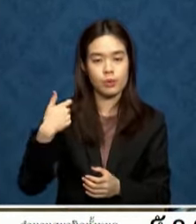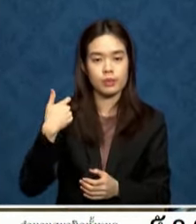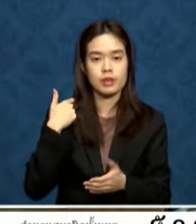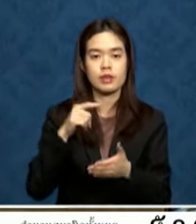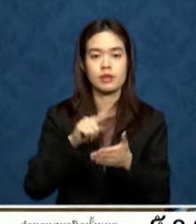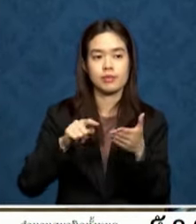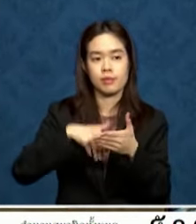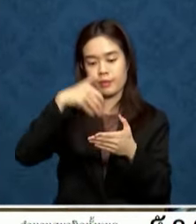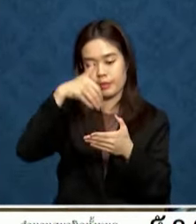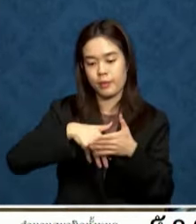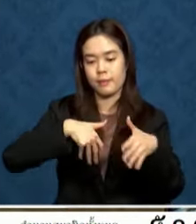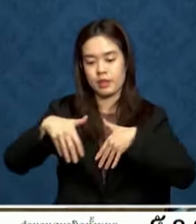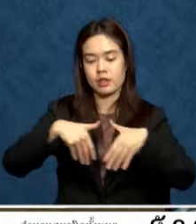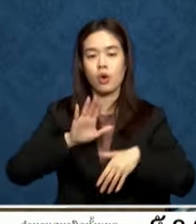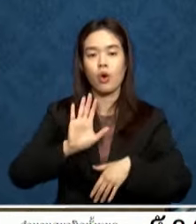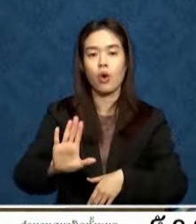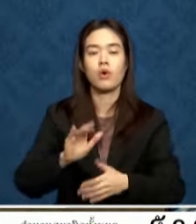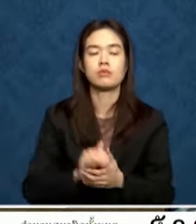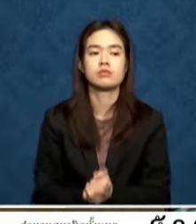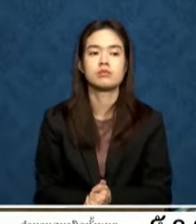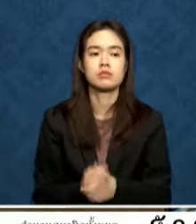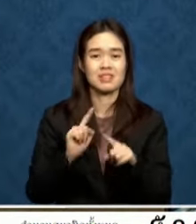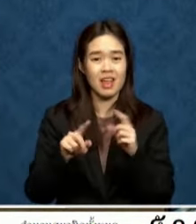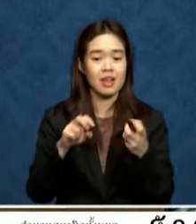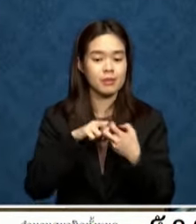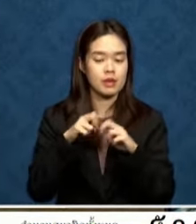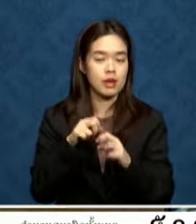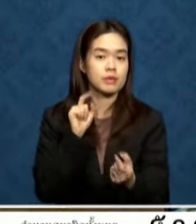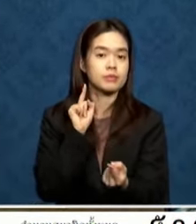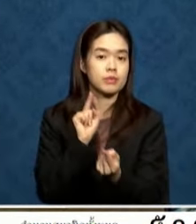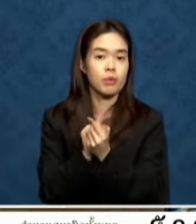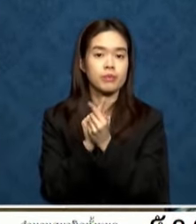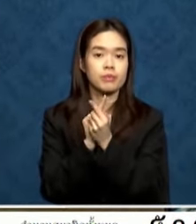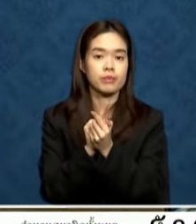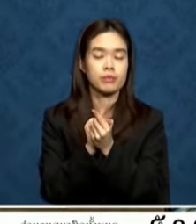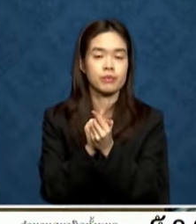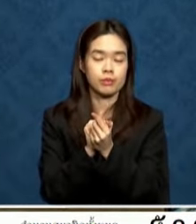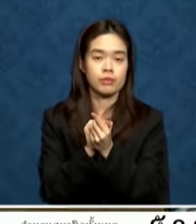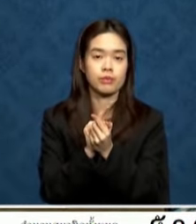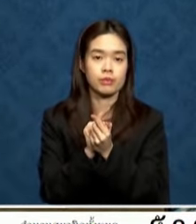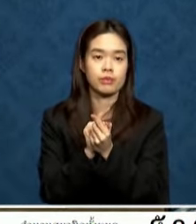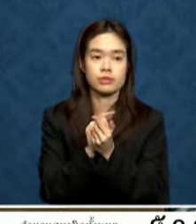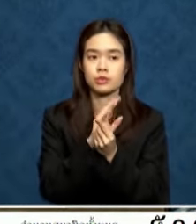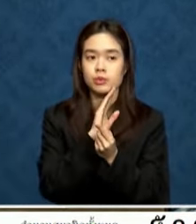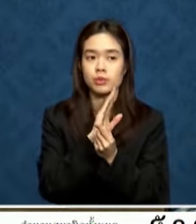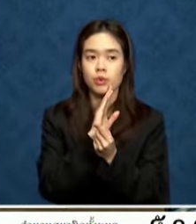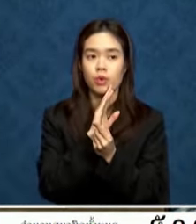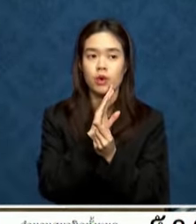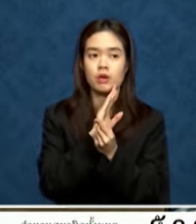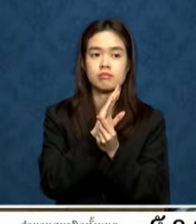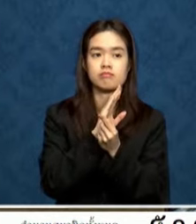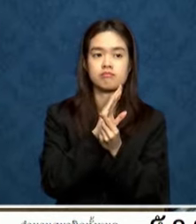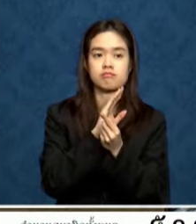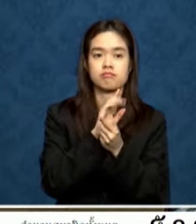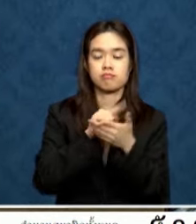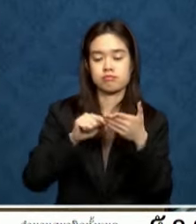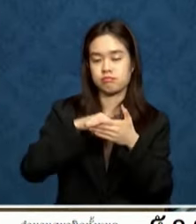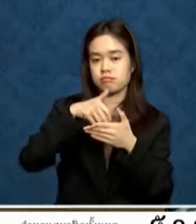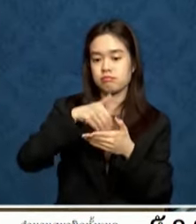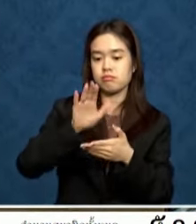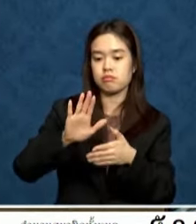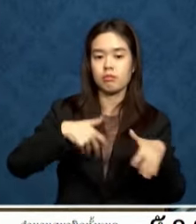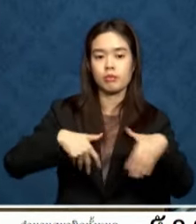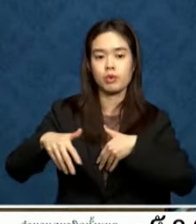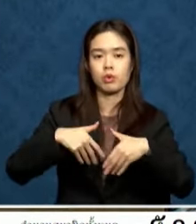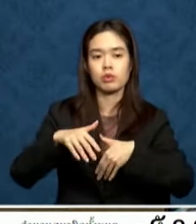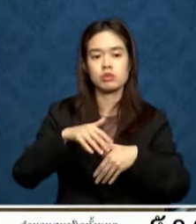ติปัญหาที่เราไปพบก็คือว่าการทำประชามติต้องทำโดยใช้